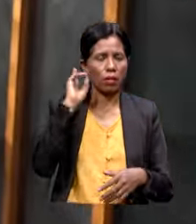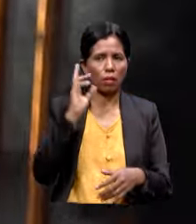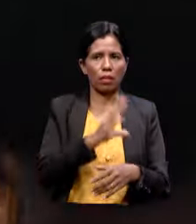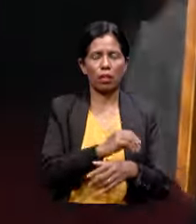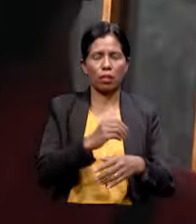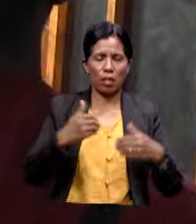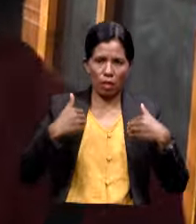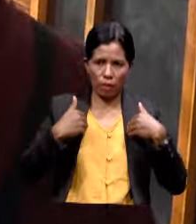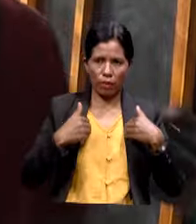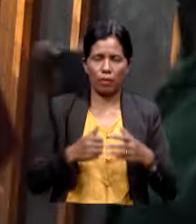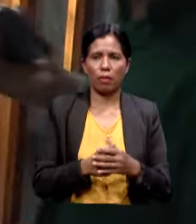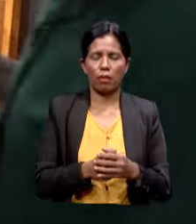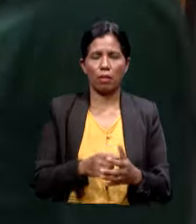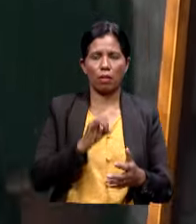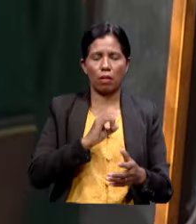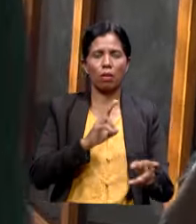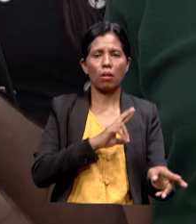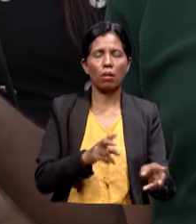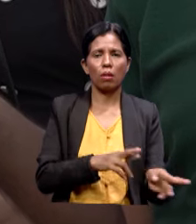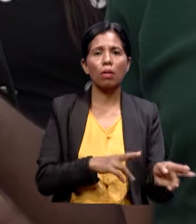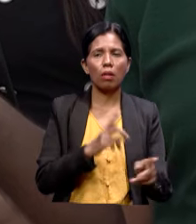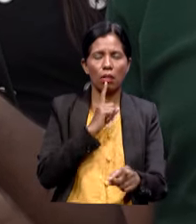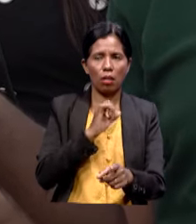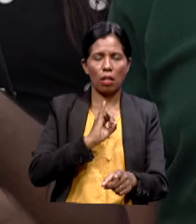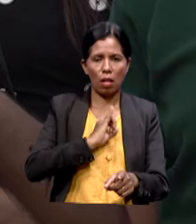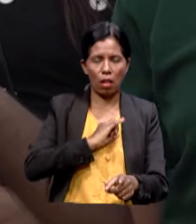se y hela anta ne mabren loson ha wa jura ita